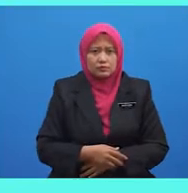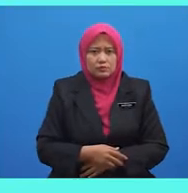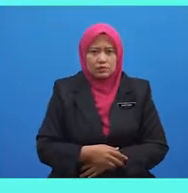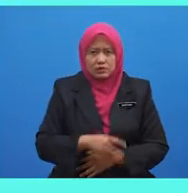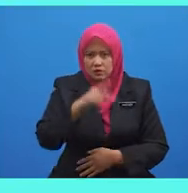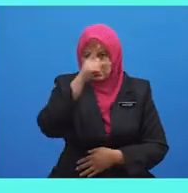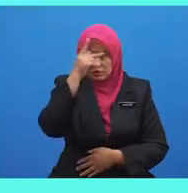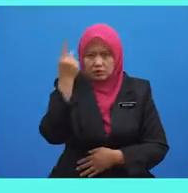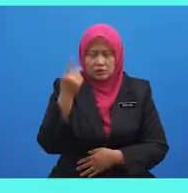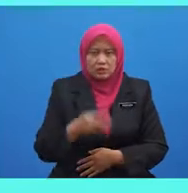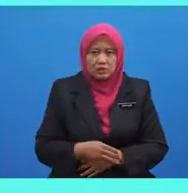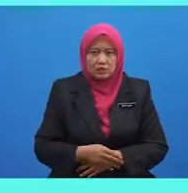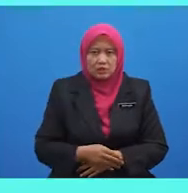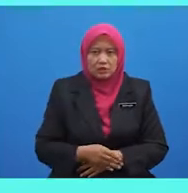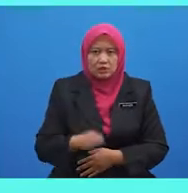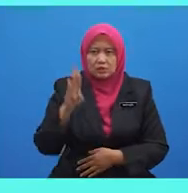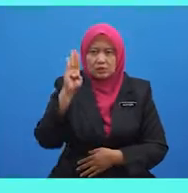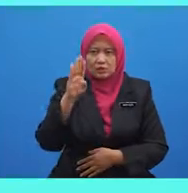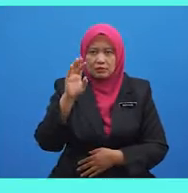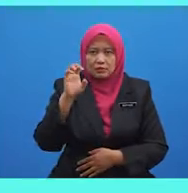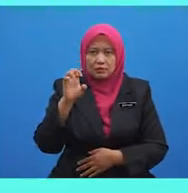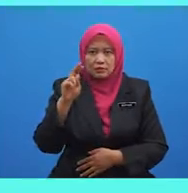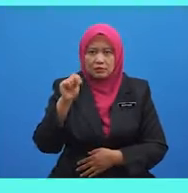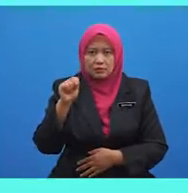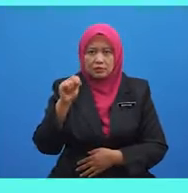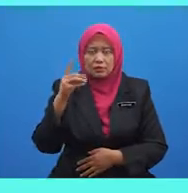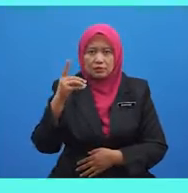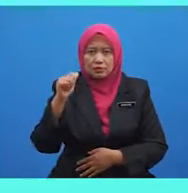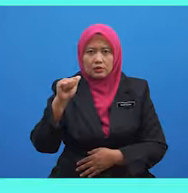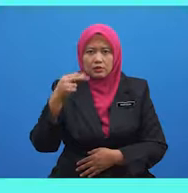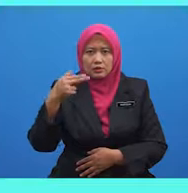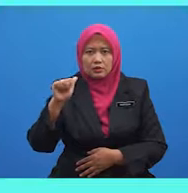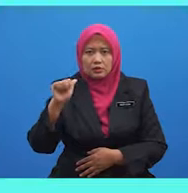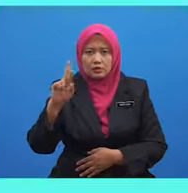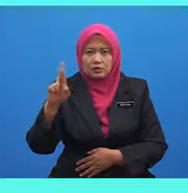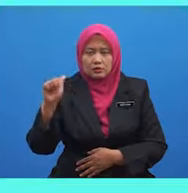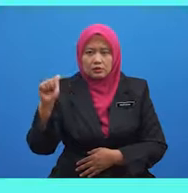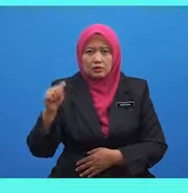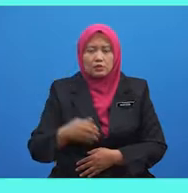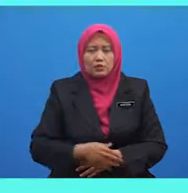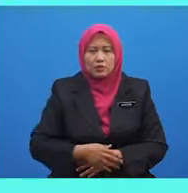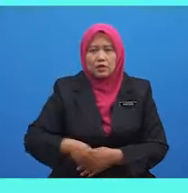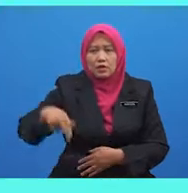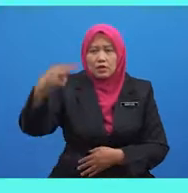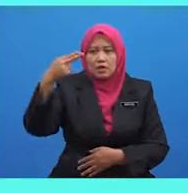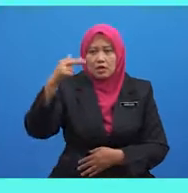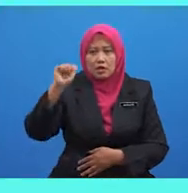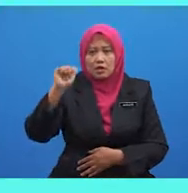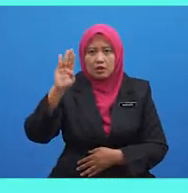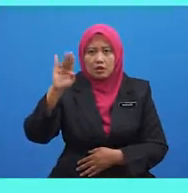berlaku antara Bendahara Tun Habib Abdul Majid dengan Laksamana Tun Abdul Jamil untuk